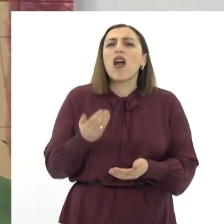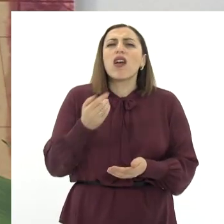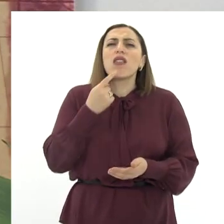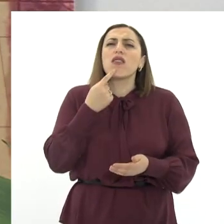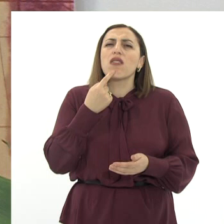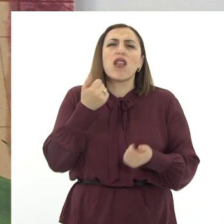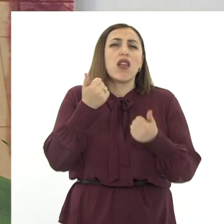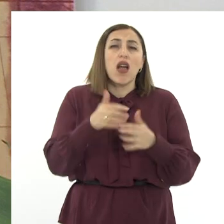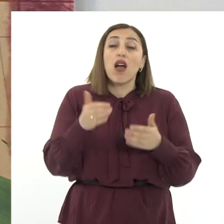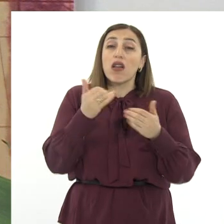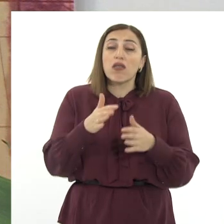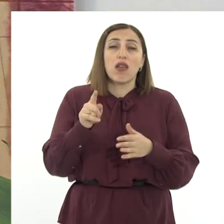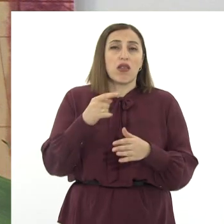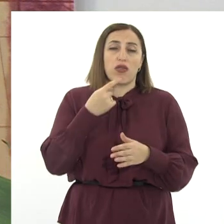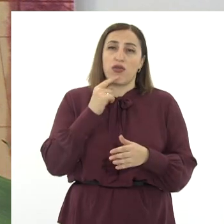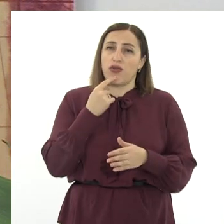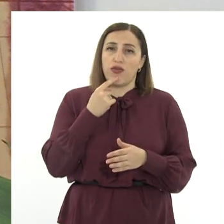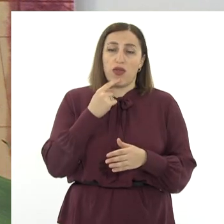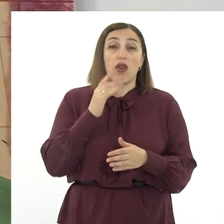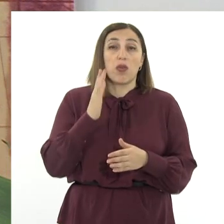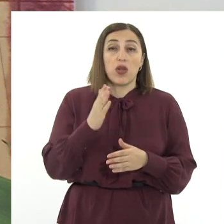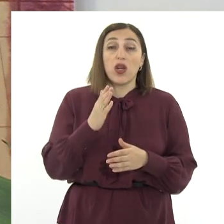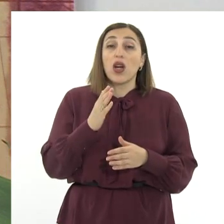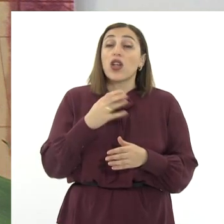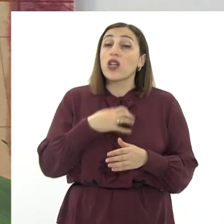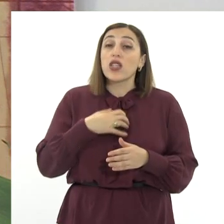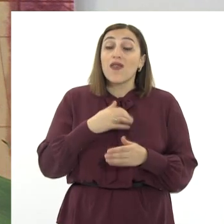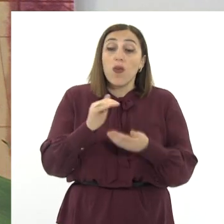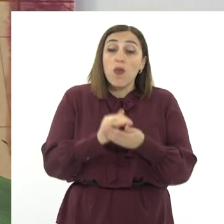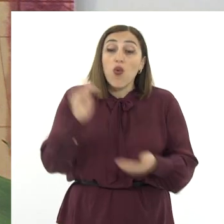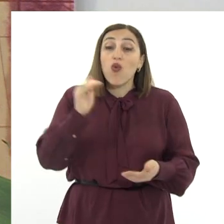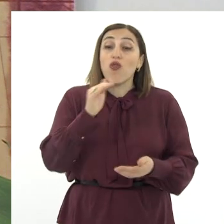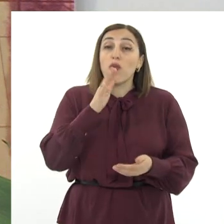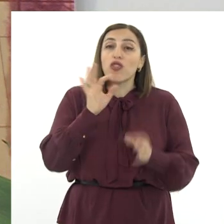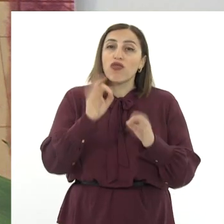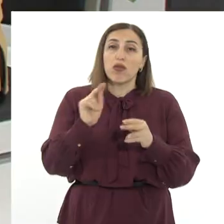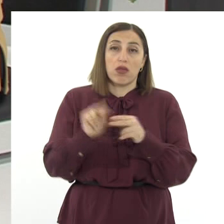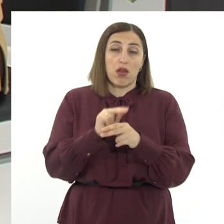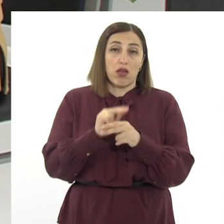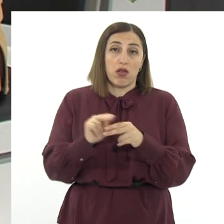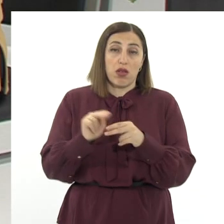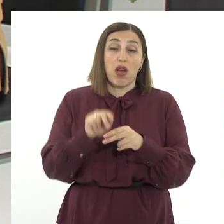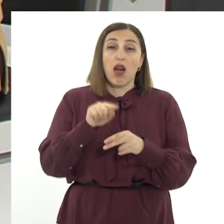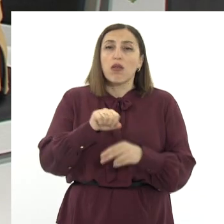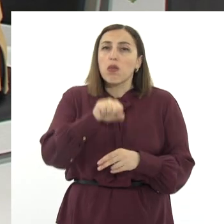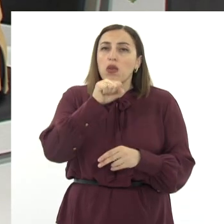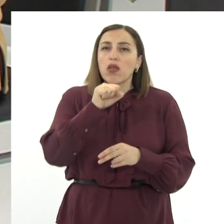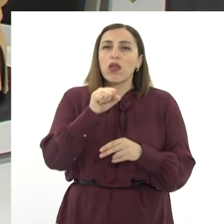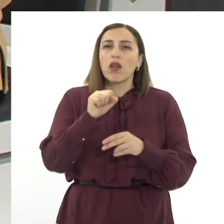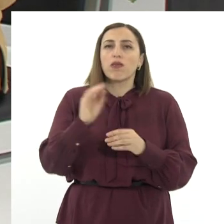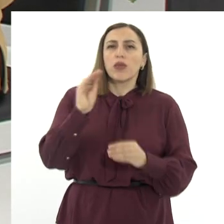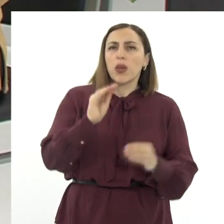փոքրիկ, ասեմ, որ փոքրիկ ժամանակ շատ կարևոր է ճիշտ կորիզ կառուցել, նրա վրա է